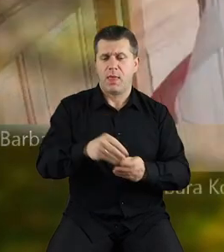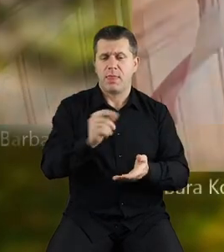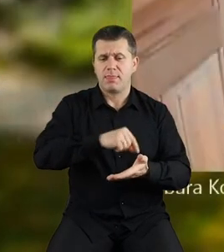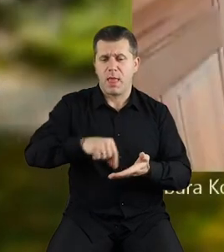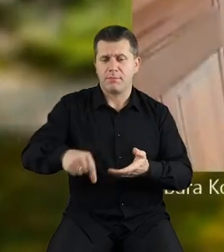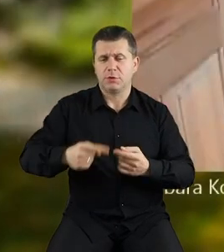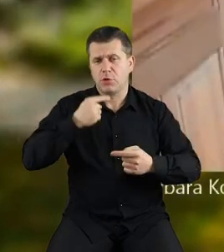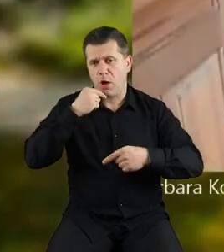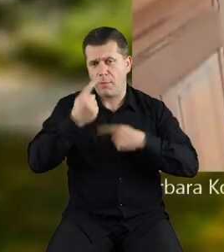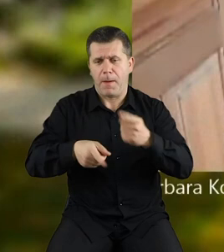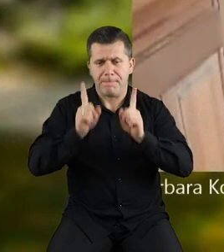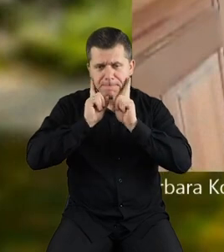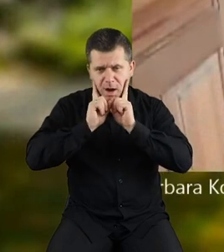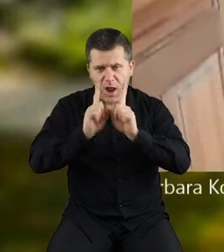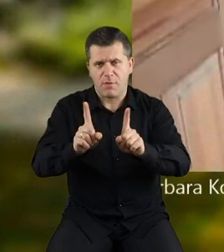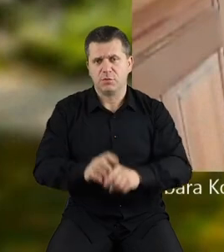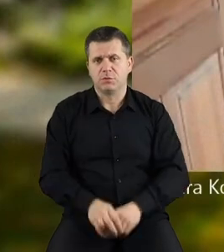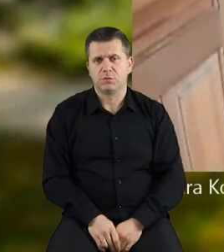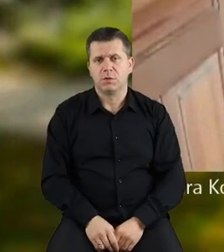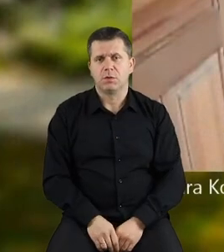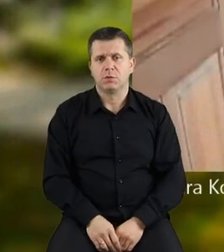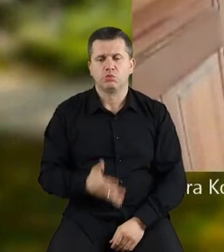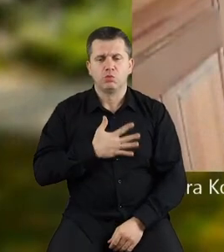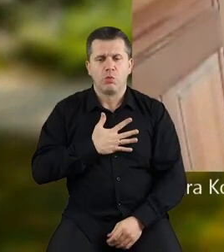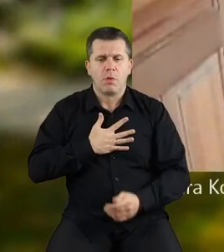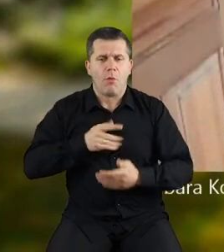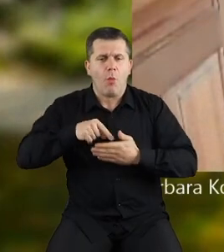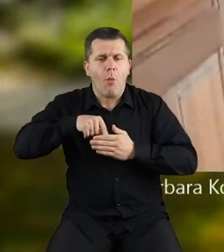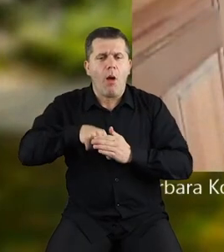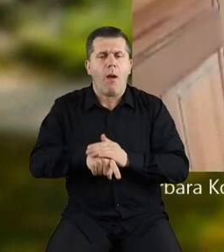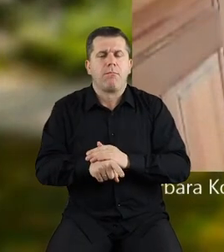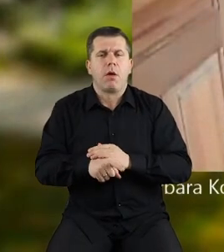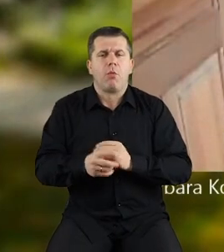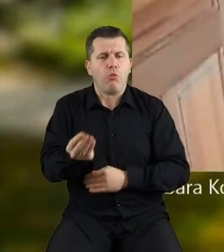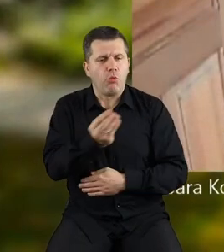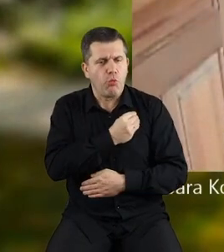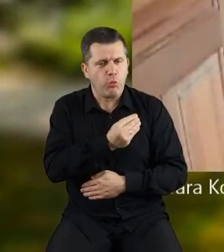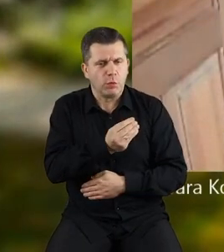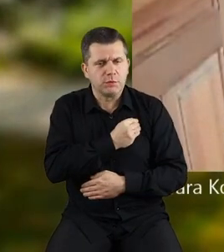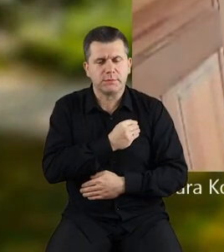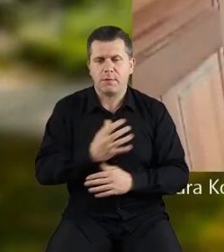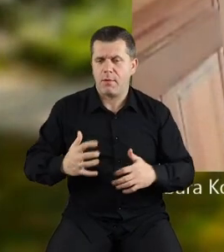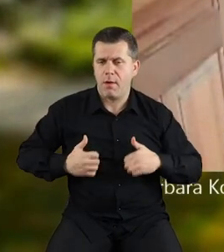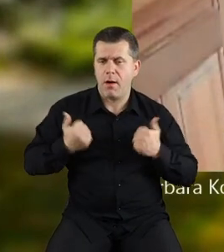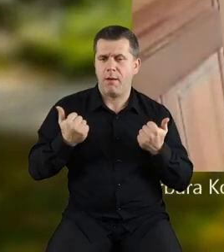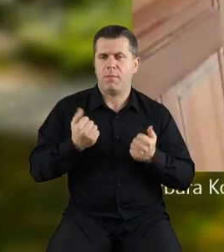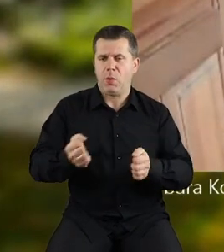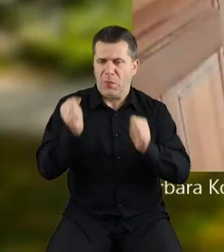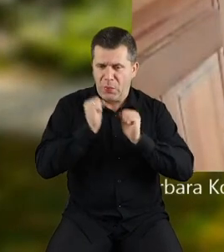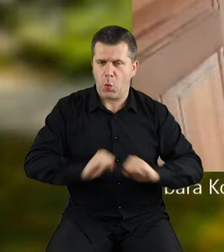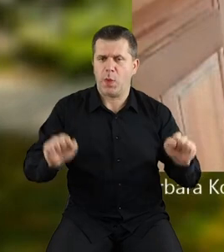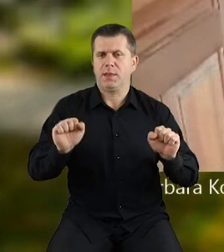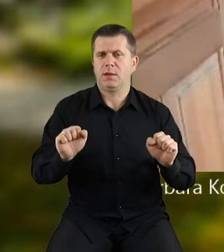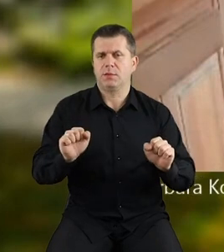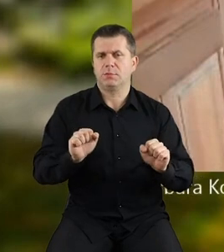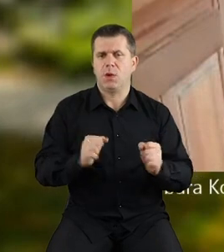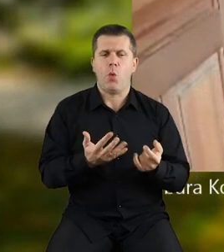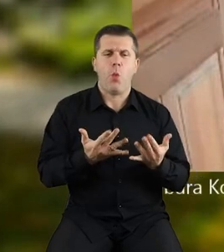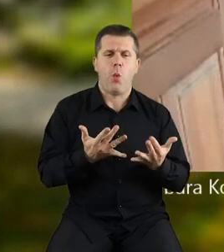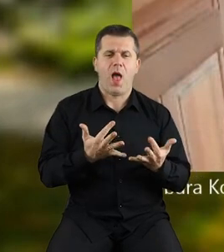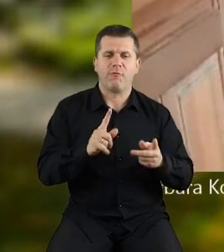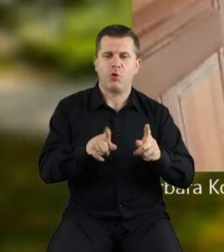w napisaniu opowieści prawdziwej, głębokiej, uczciwej, aby